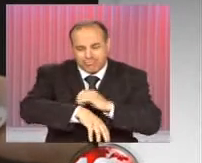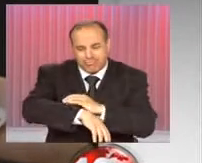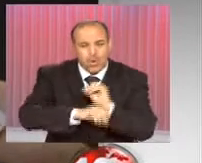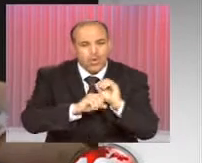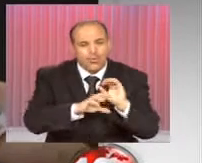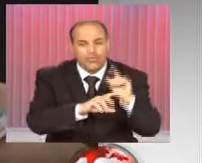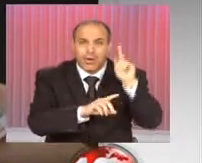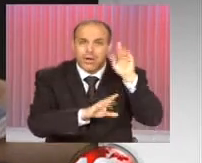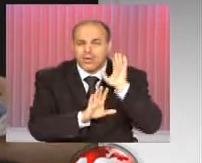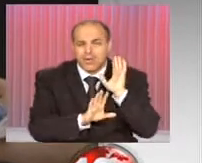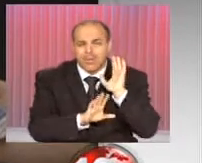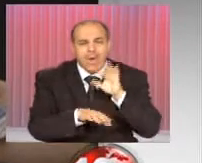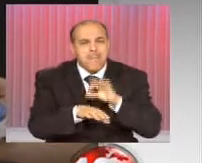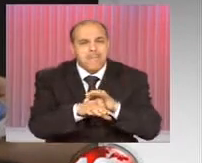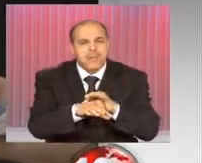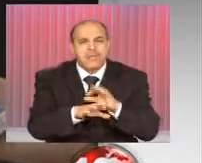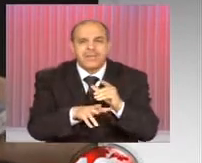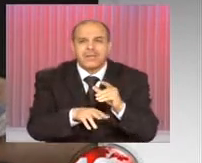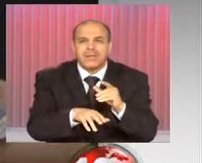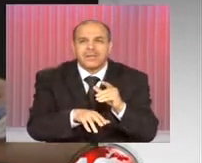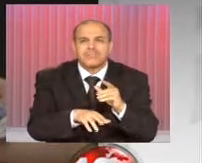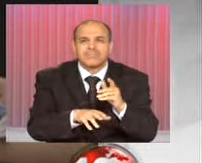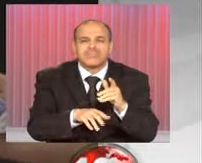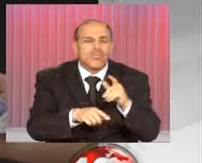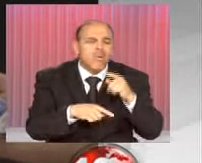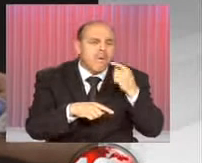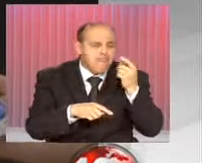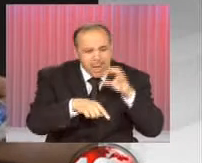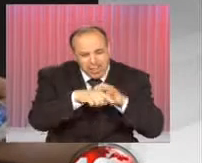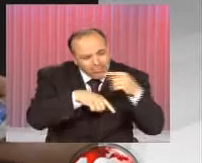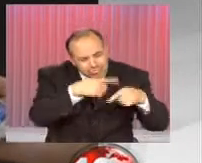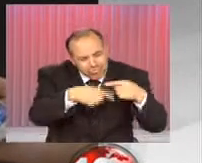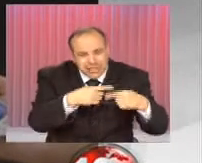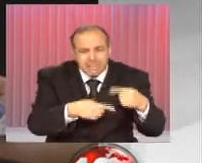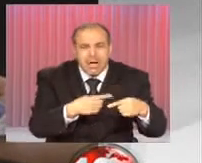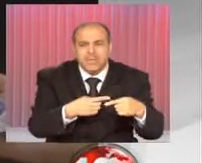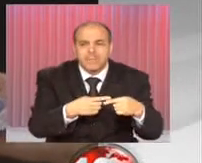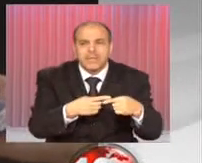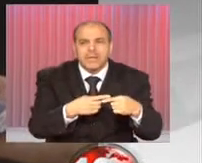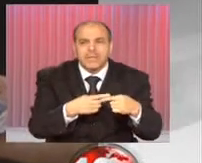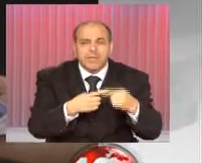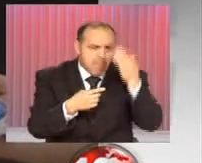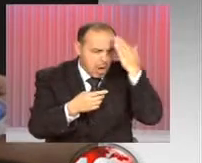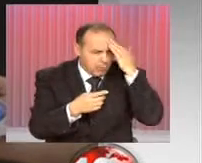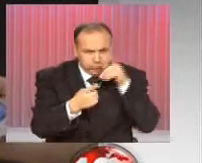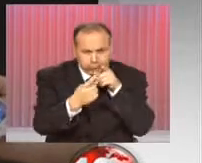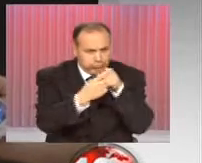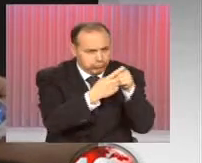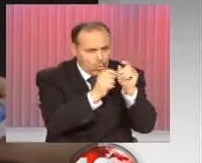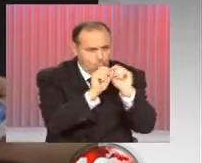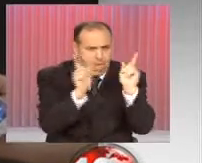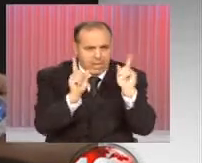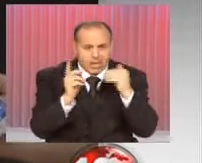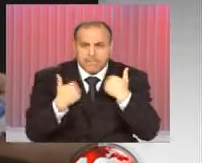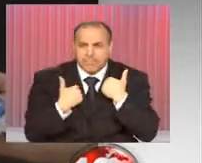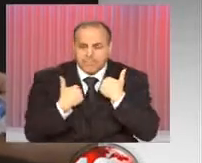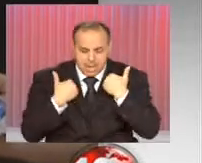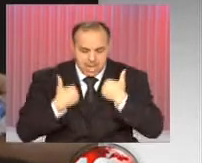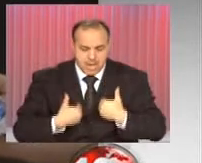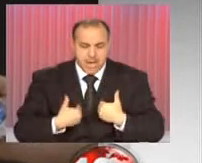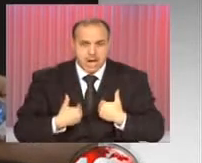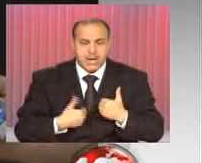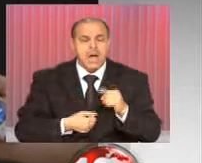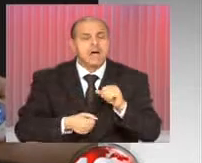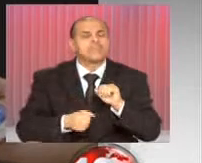ولا معفينا ولا مريض بامراض مزمنه اخرى المسلك معروف، لكن احنا